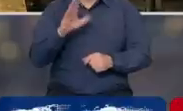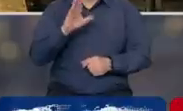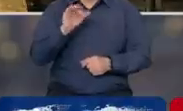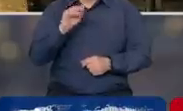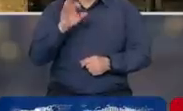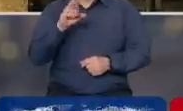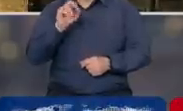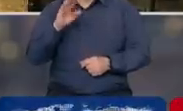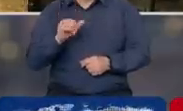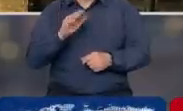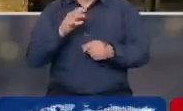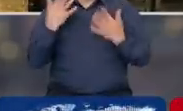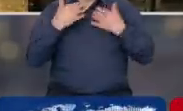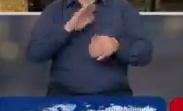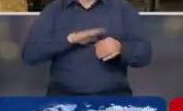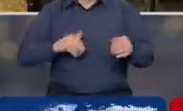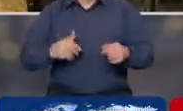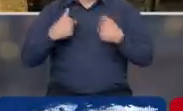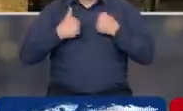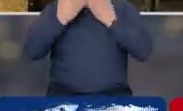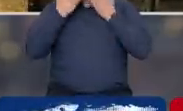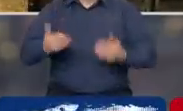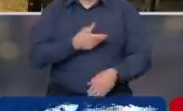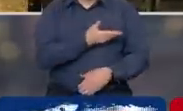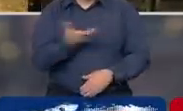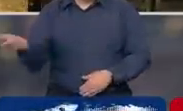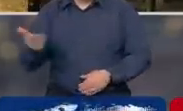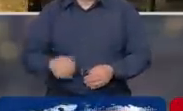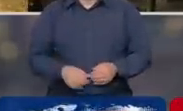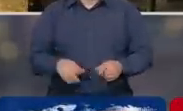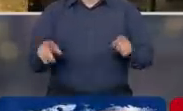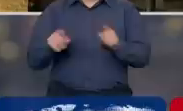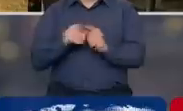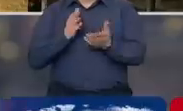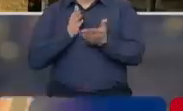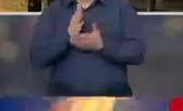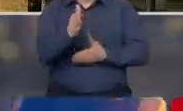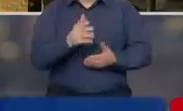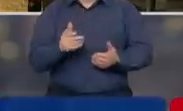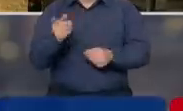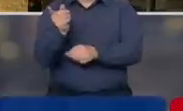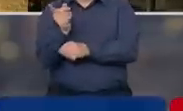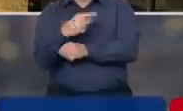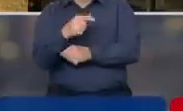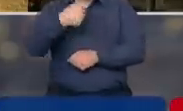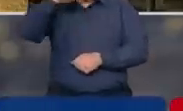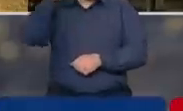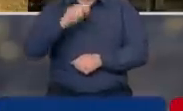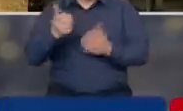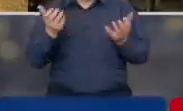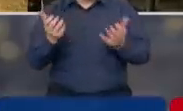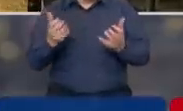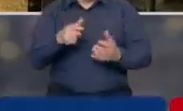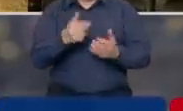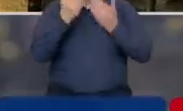parku narodowym podziękować szczególne słowa podziękowania kieruję do strażaków ochotników które są nieodzownym